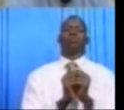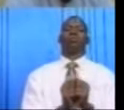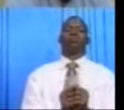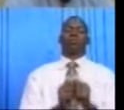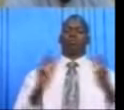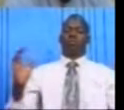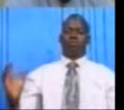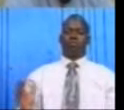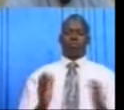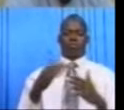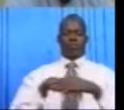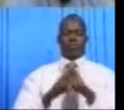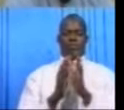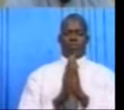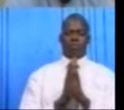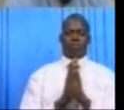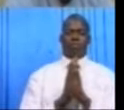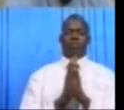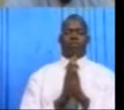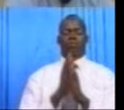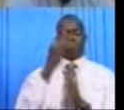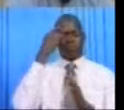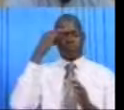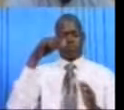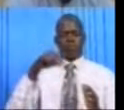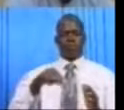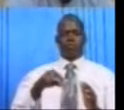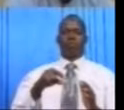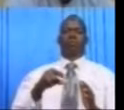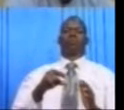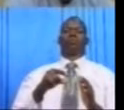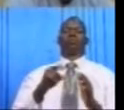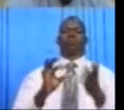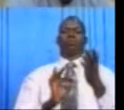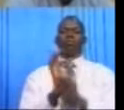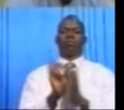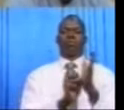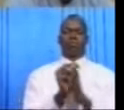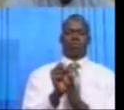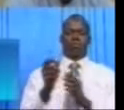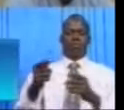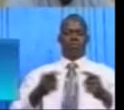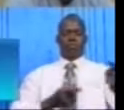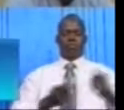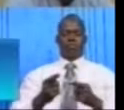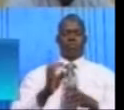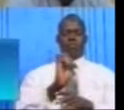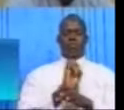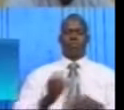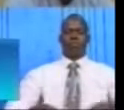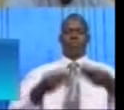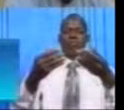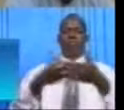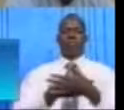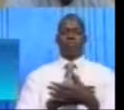d'efforts dans la prière et le jeûne pour que l'Esprit Saint qui gouverne l'Église donne de